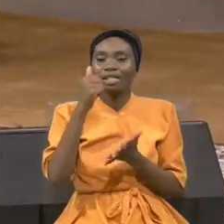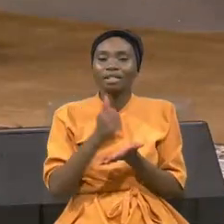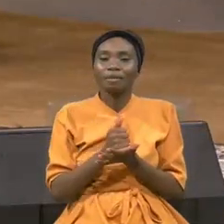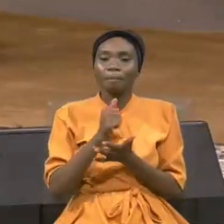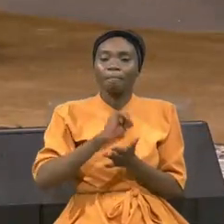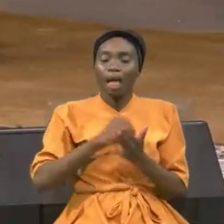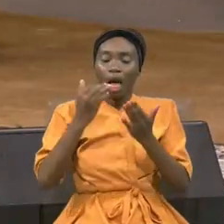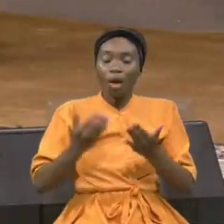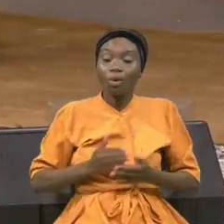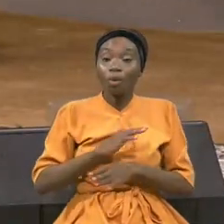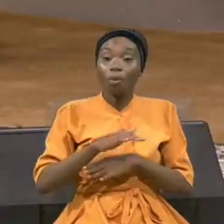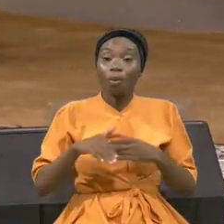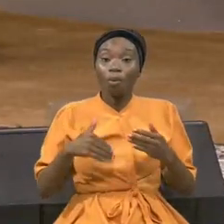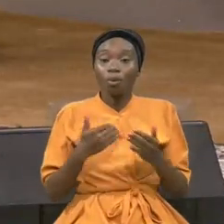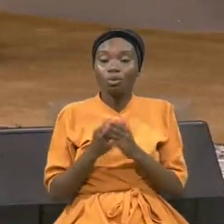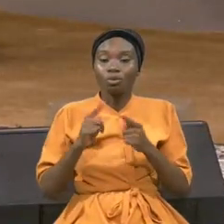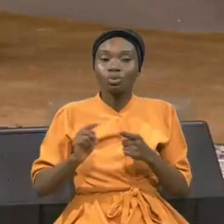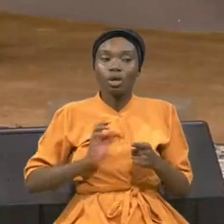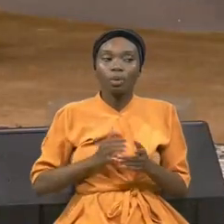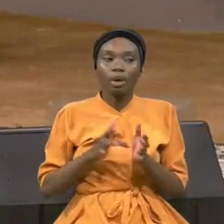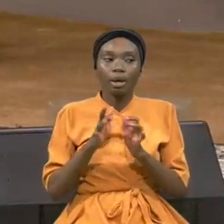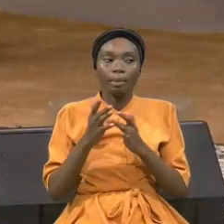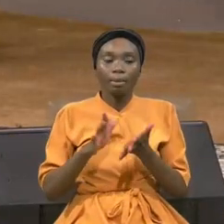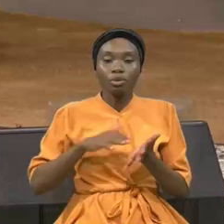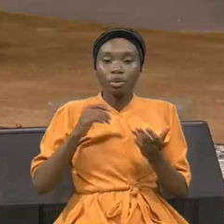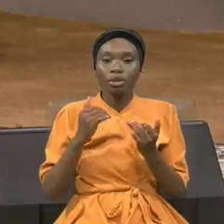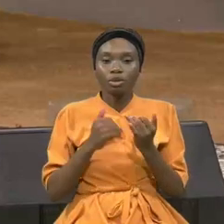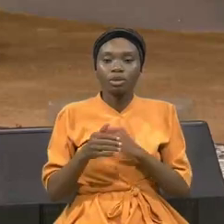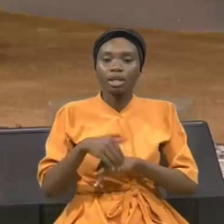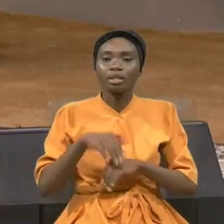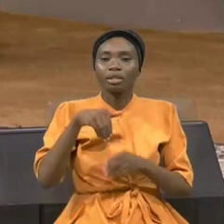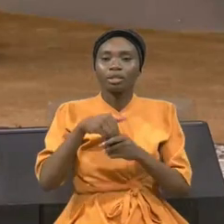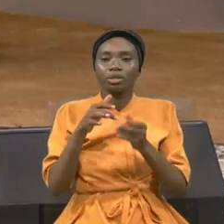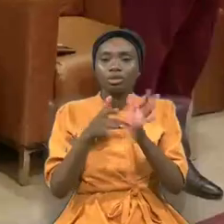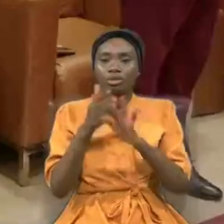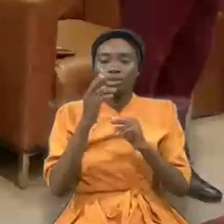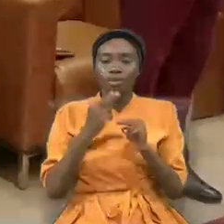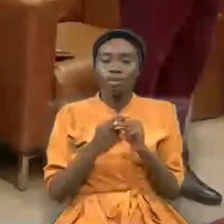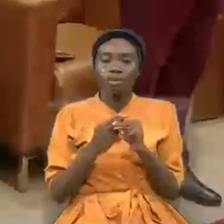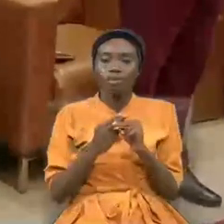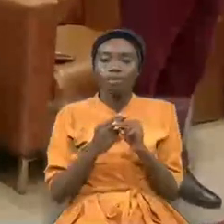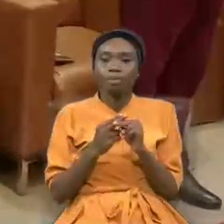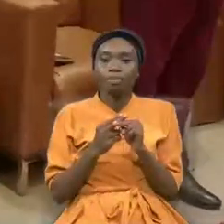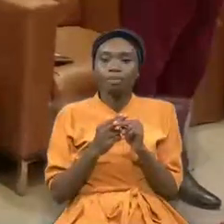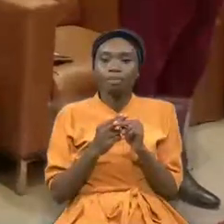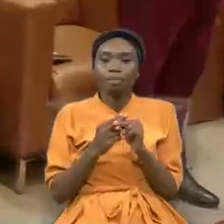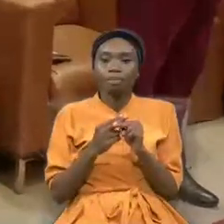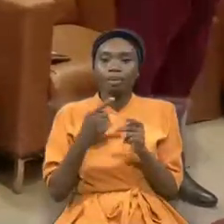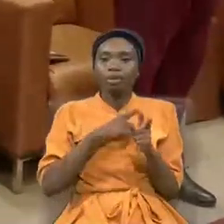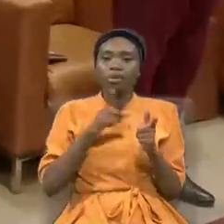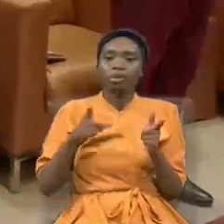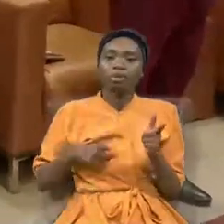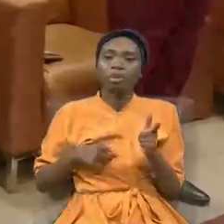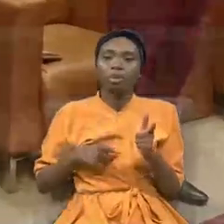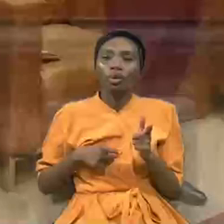Amen. Vous êtes tous les bienvenus à notre étude biblique de ce soir au nom de Jésus.